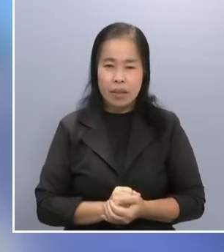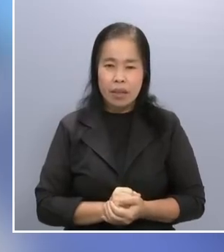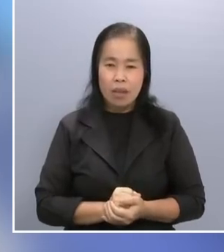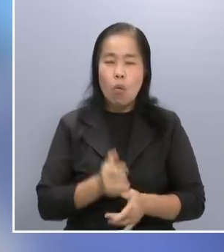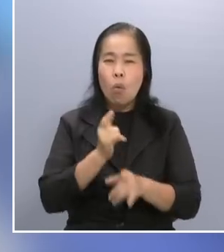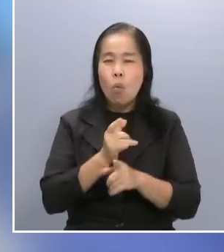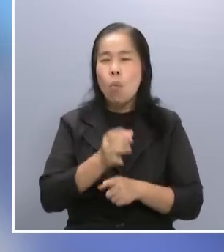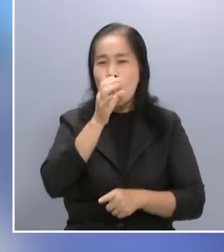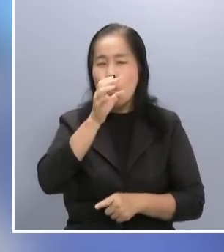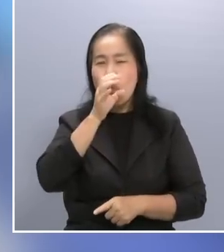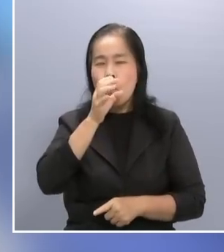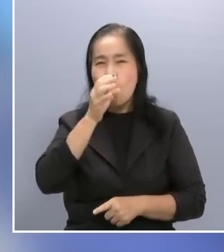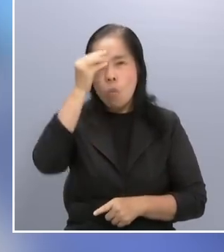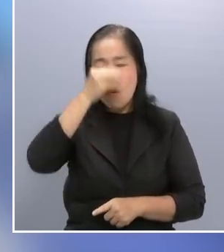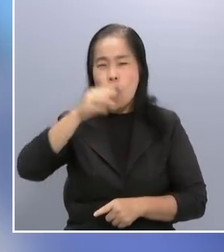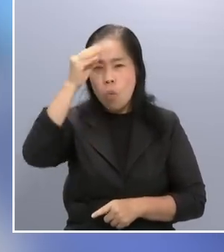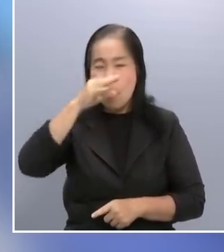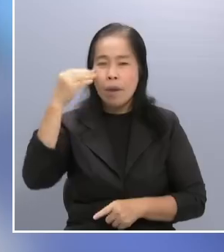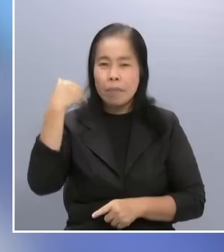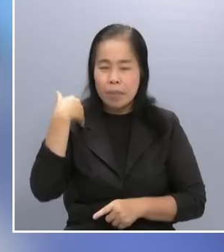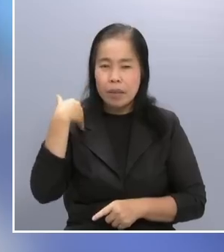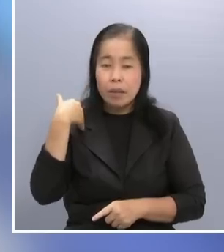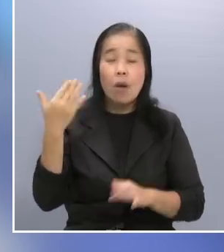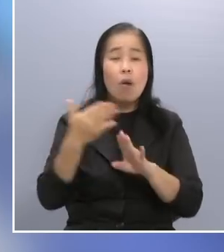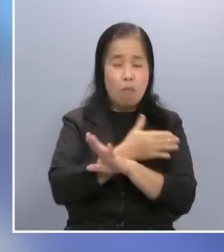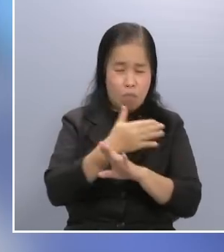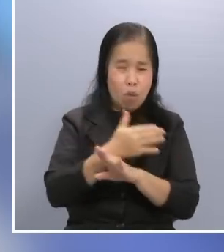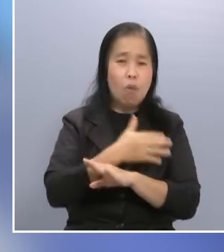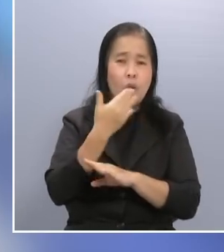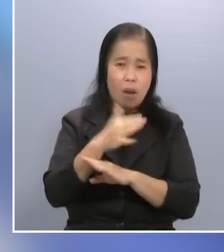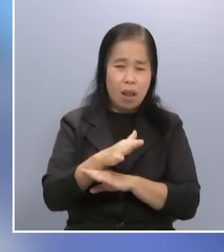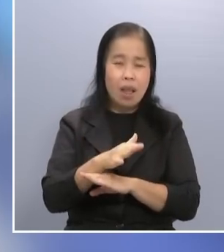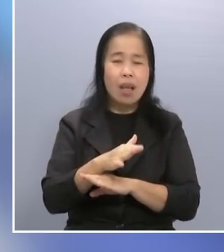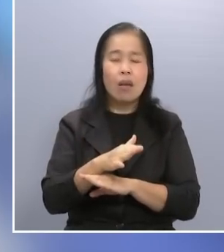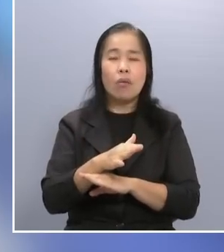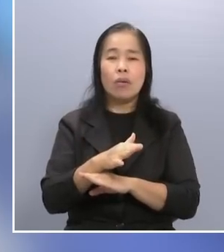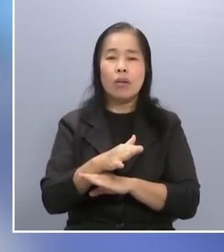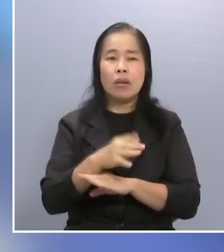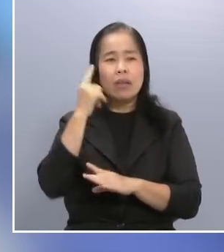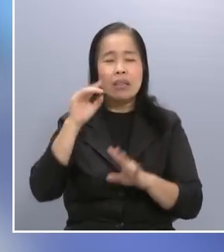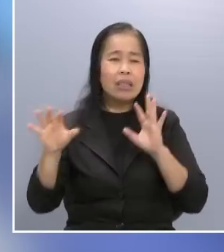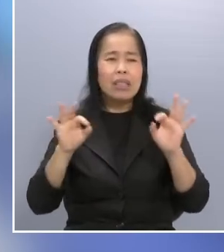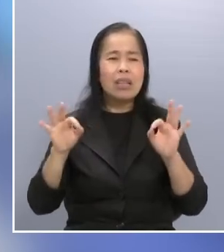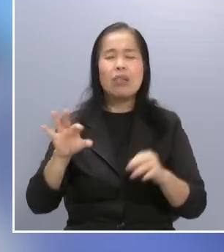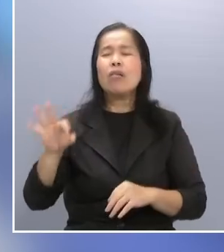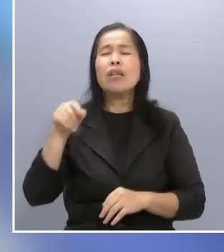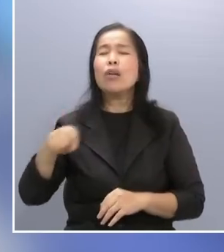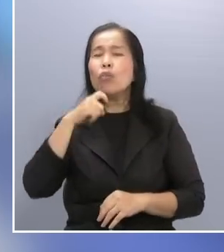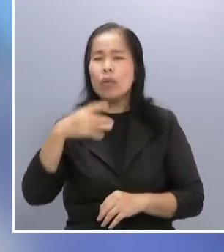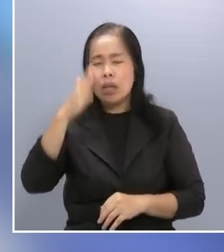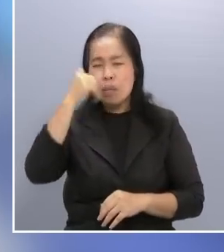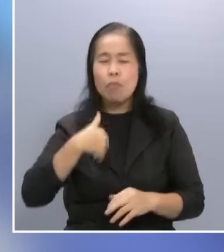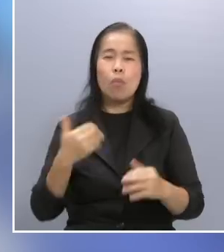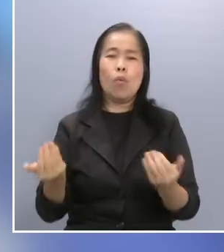า ก่อนที่เราจะมีคนอื่นก็เป็นแบบนี้ไหม ใช่ ถ้าเราต้องเลือกเราจะเลือกใคร ผมก็ต้องอยู่ดีอยู่แล้ว ก็ต้องเอาล ูกเอา